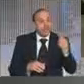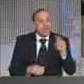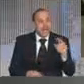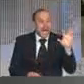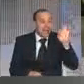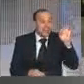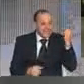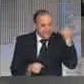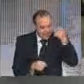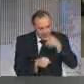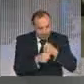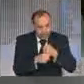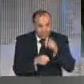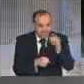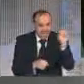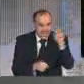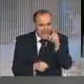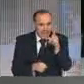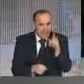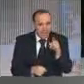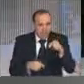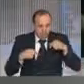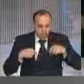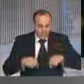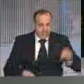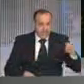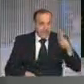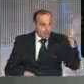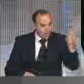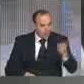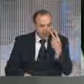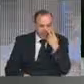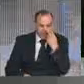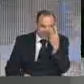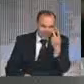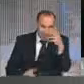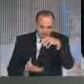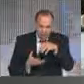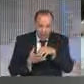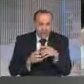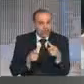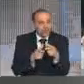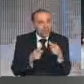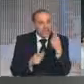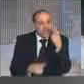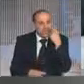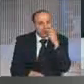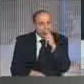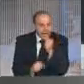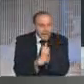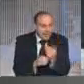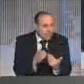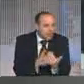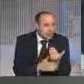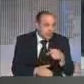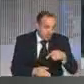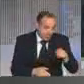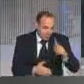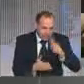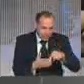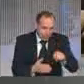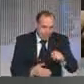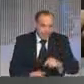50 سنه عن تاسيسها زار وزير النقل السيد عبد الكريم الهاروني مقر الشركه واطلع على المشاريع المقرره انجازها